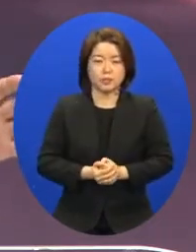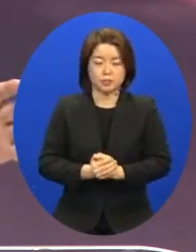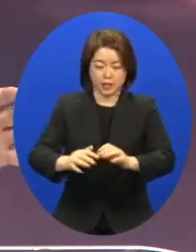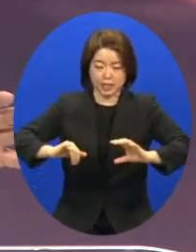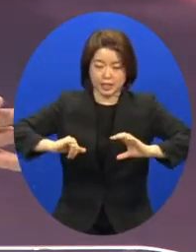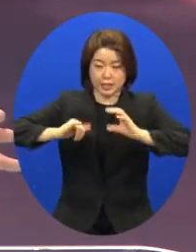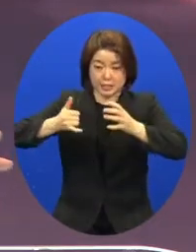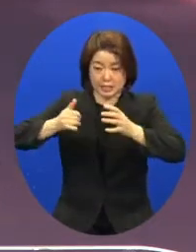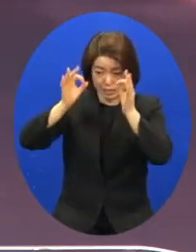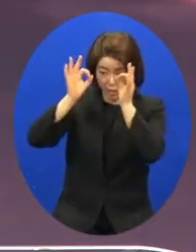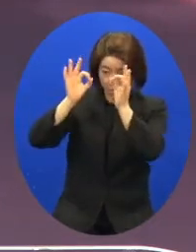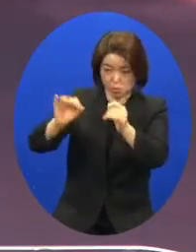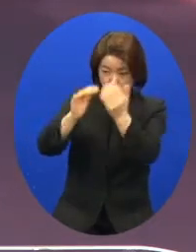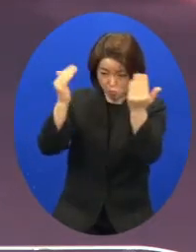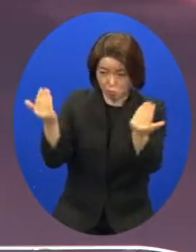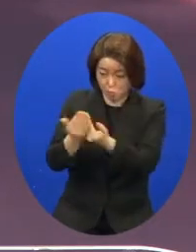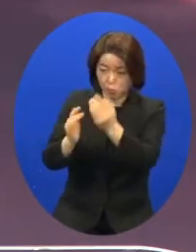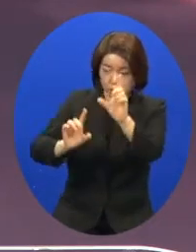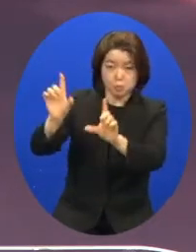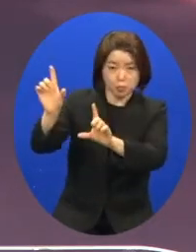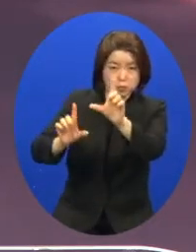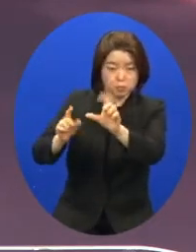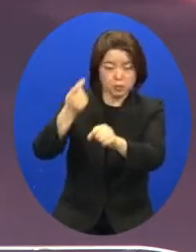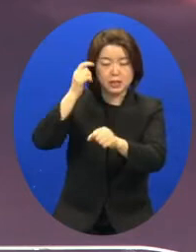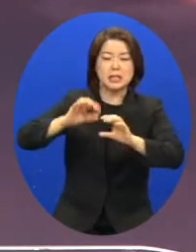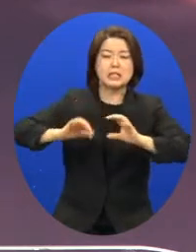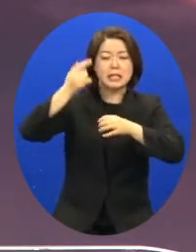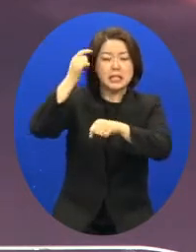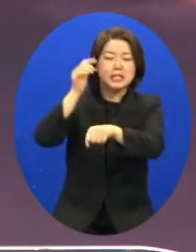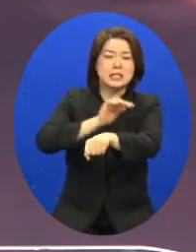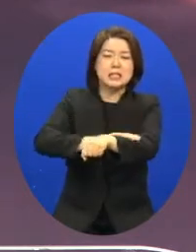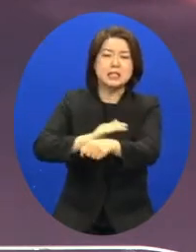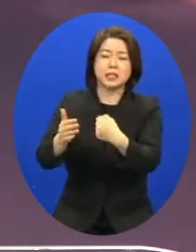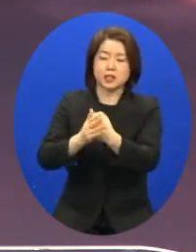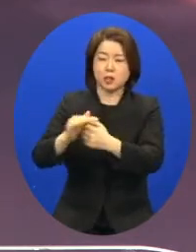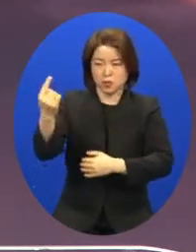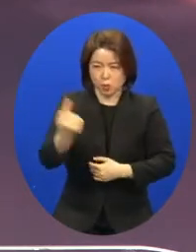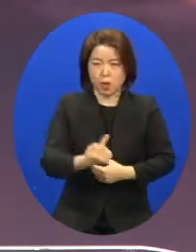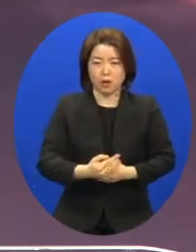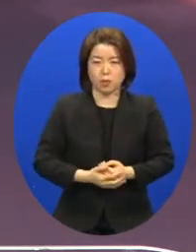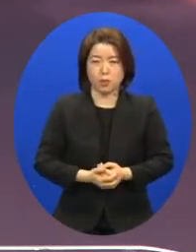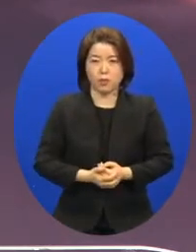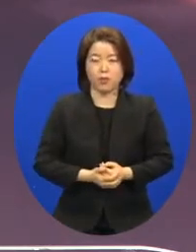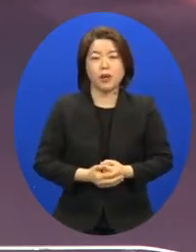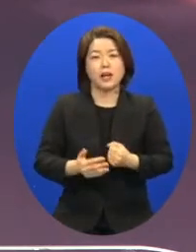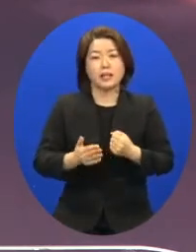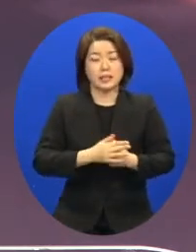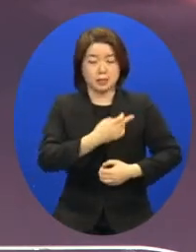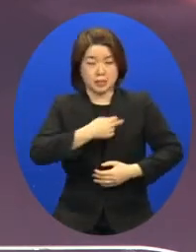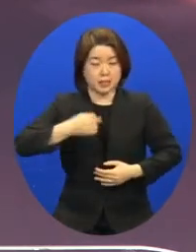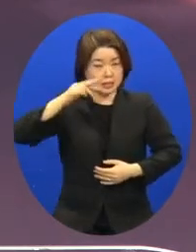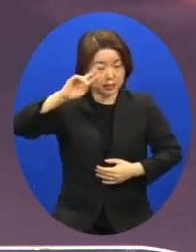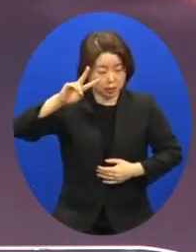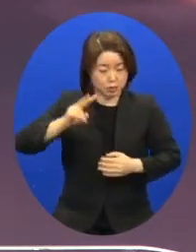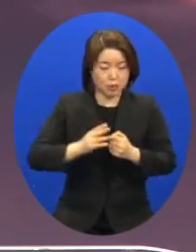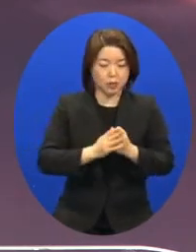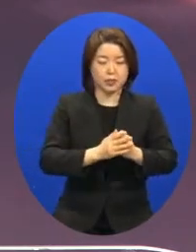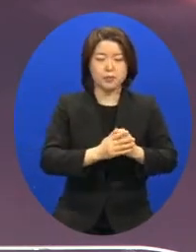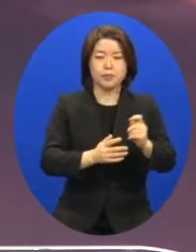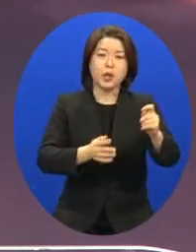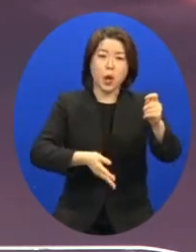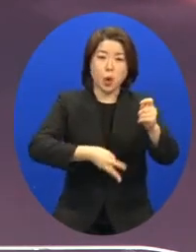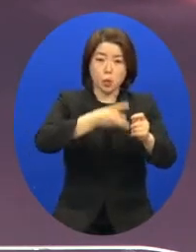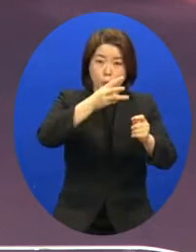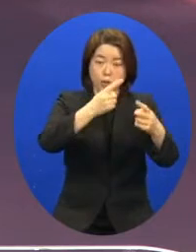현상이 다 세상 지혜 때문에 오는 것입니다. 그래서 사도 바울이 고린도 교회 안에